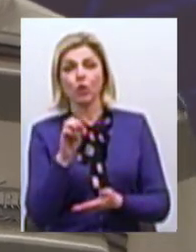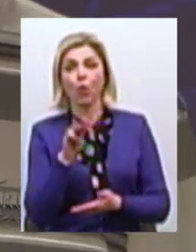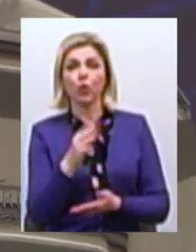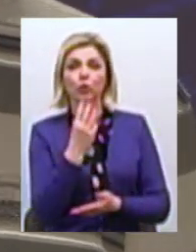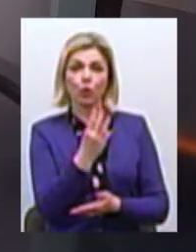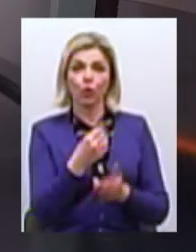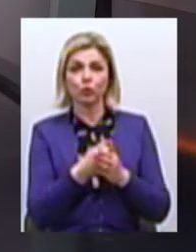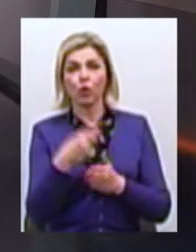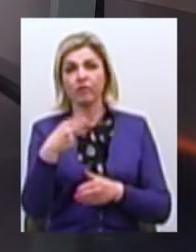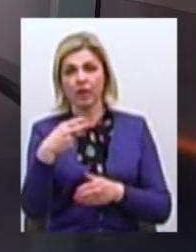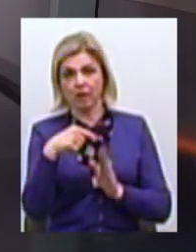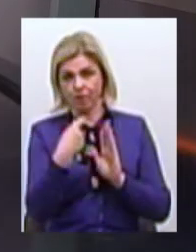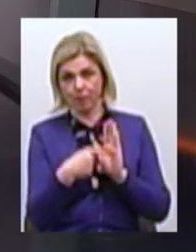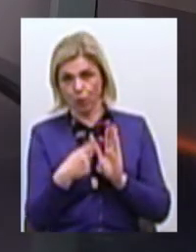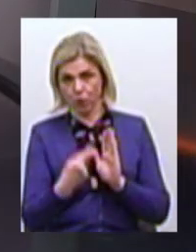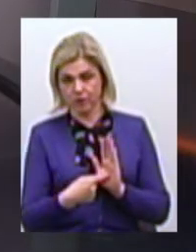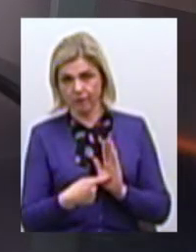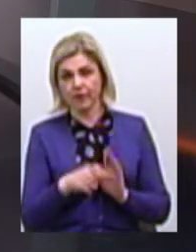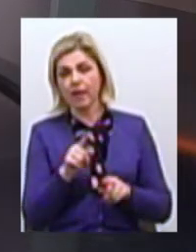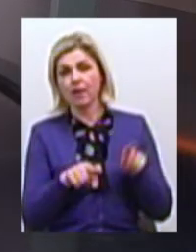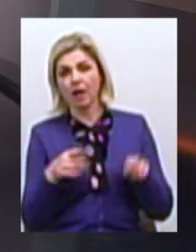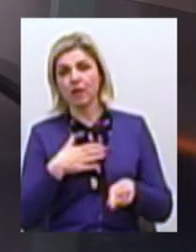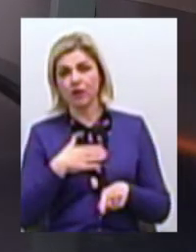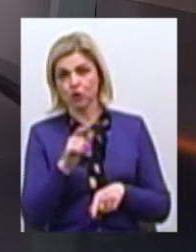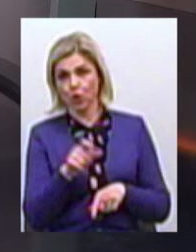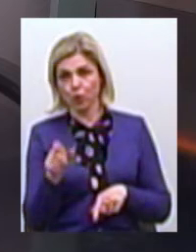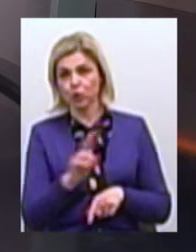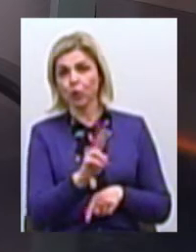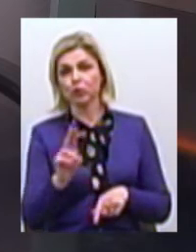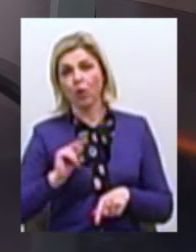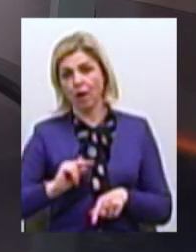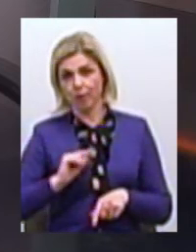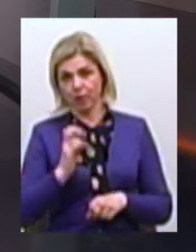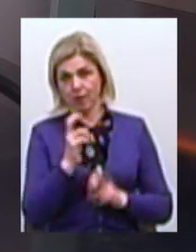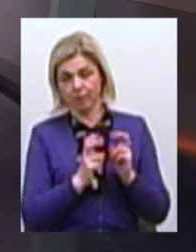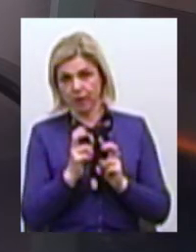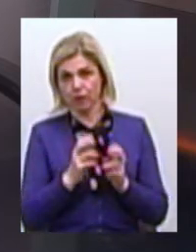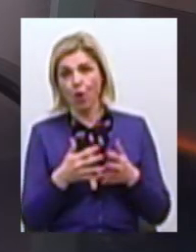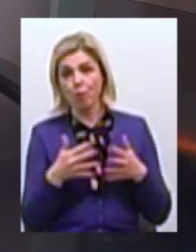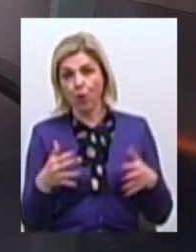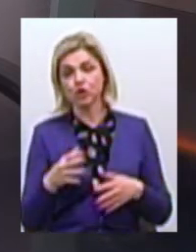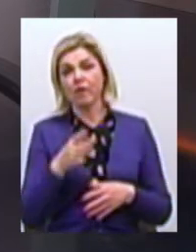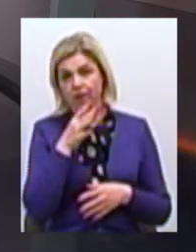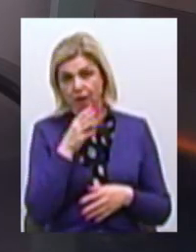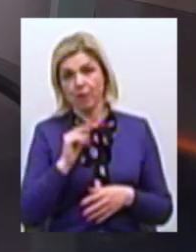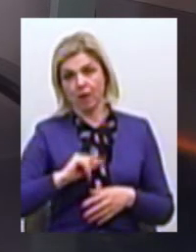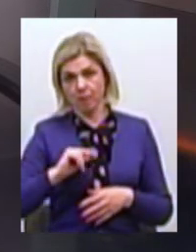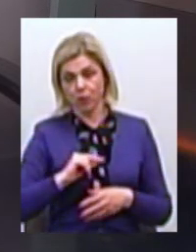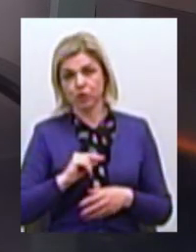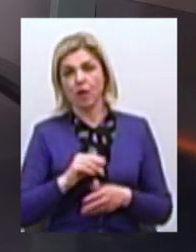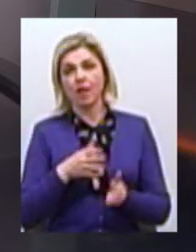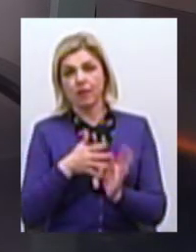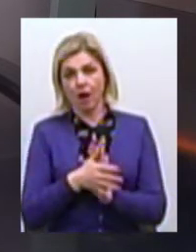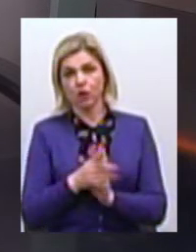вопросов. Некоторые наши люди, которые работают на предприятии, большую часть своего рабочего времени тратят на то, чтобы